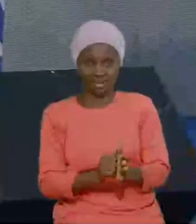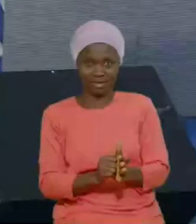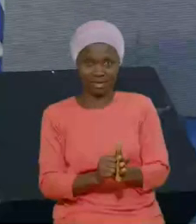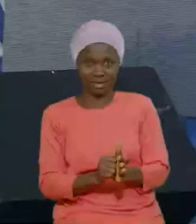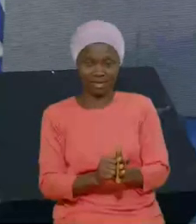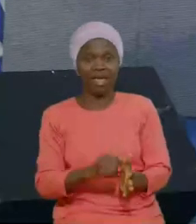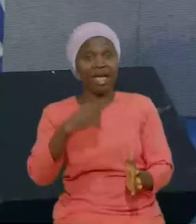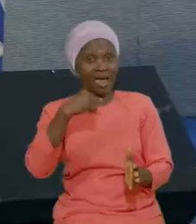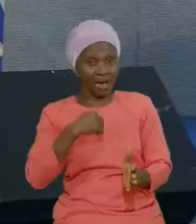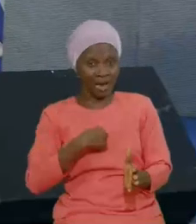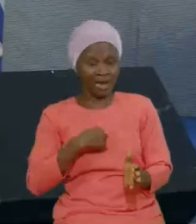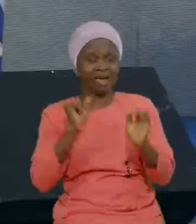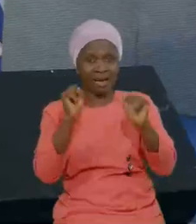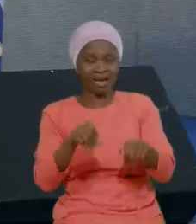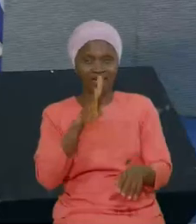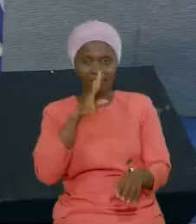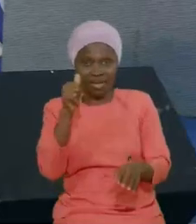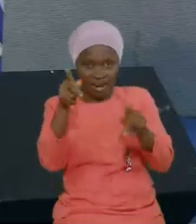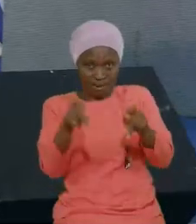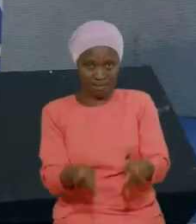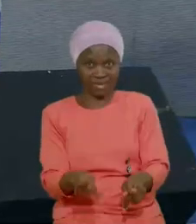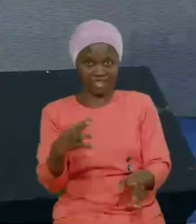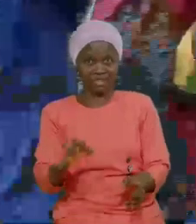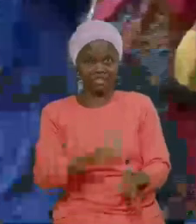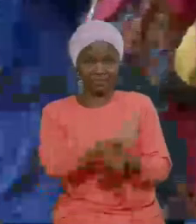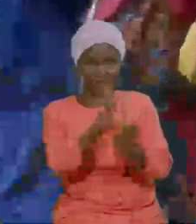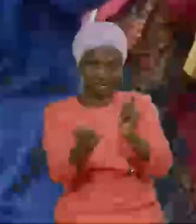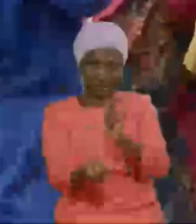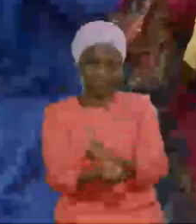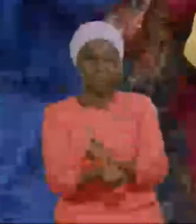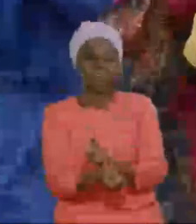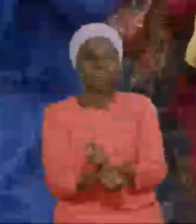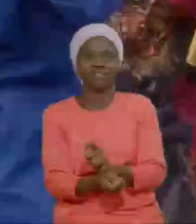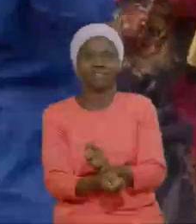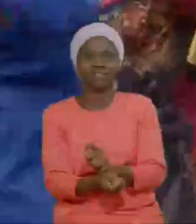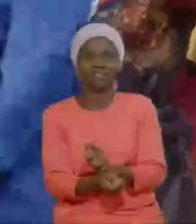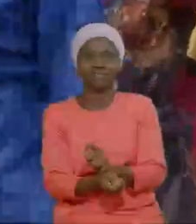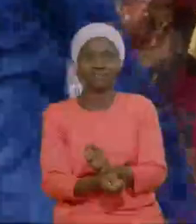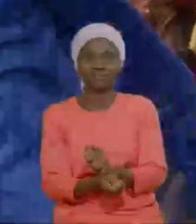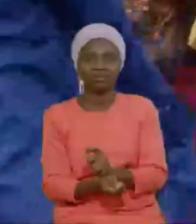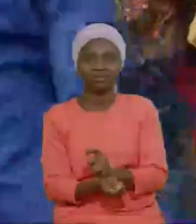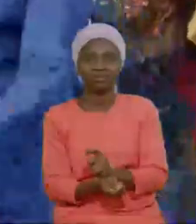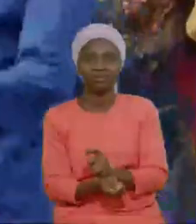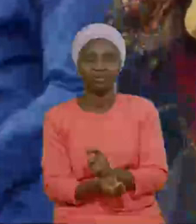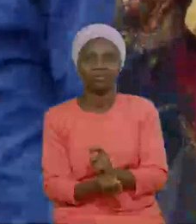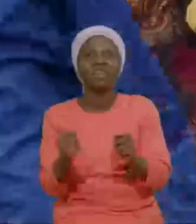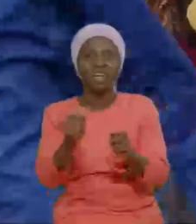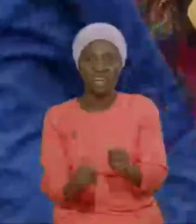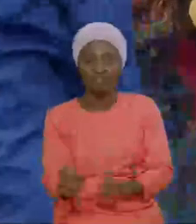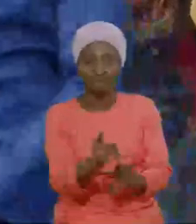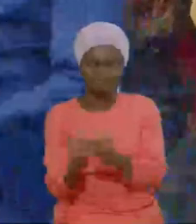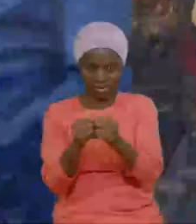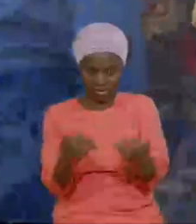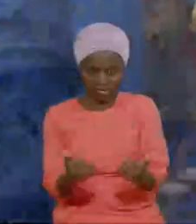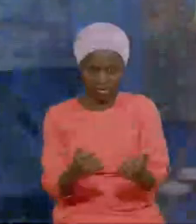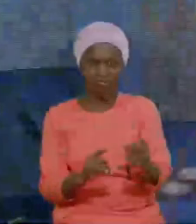I can be an agent of change. Un agent de transformation. Everybody together.